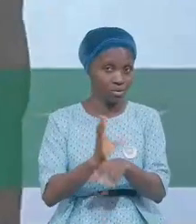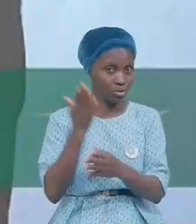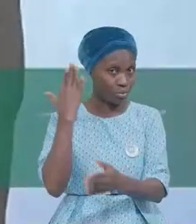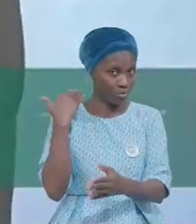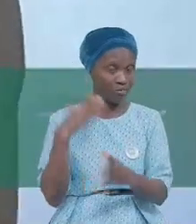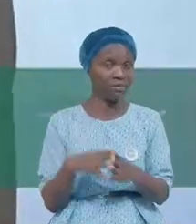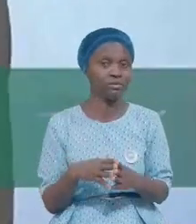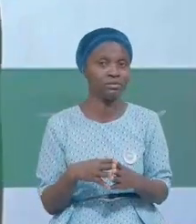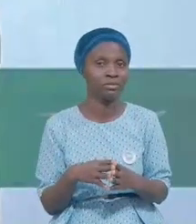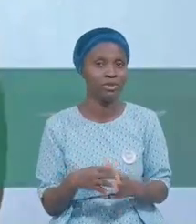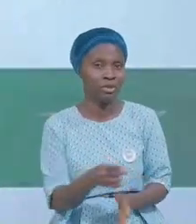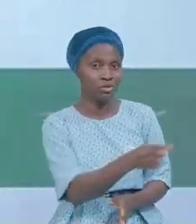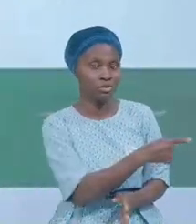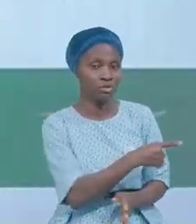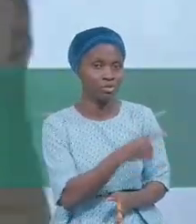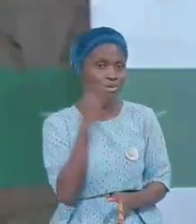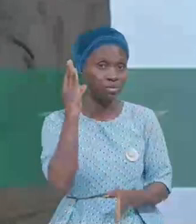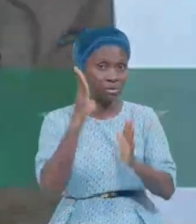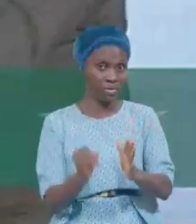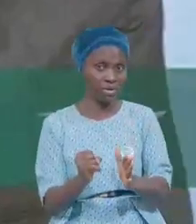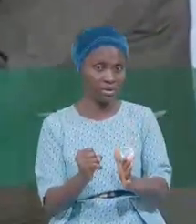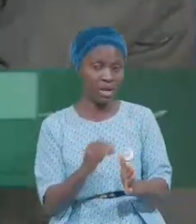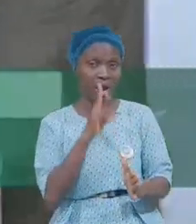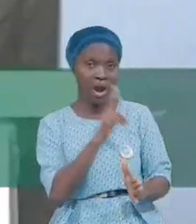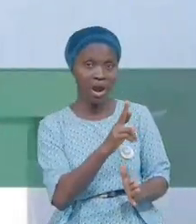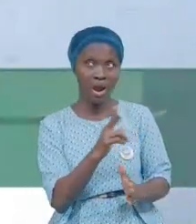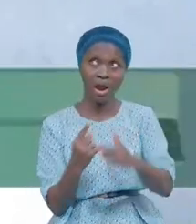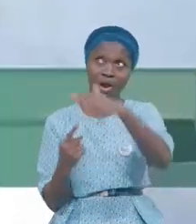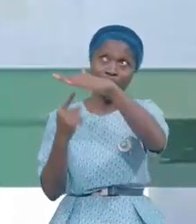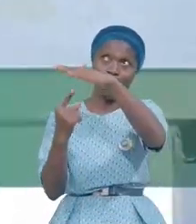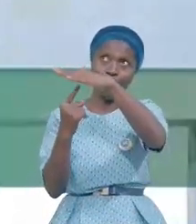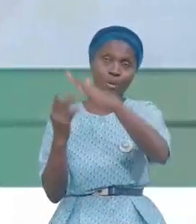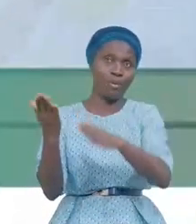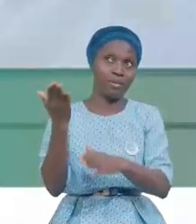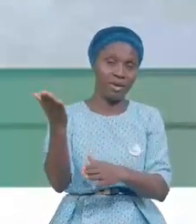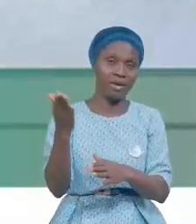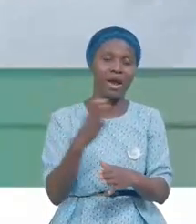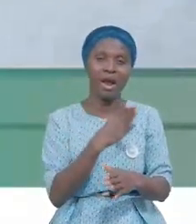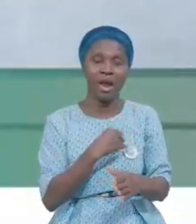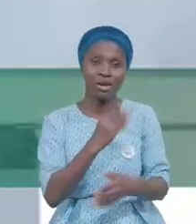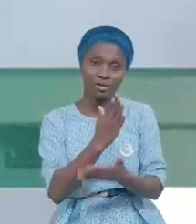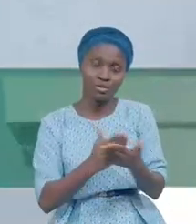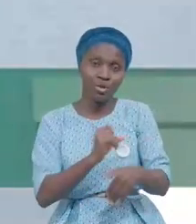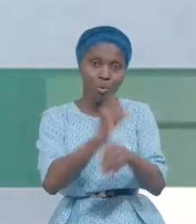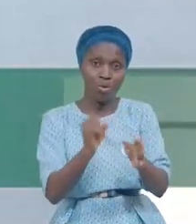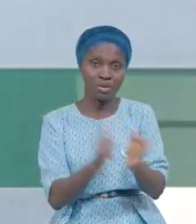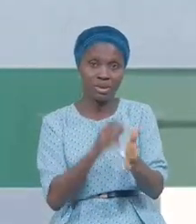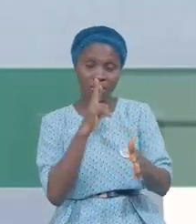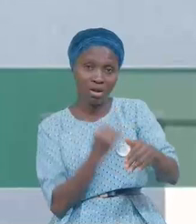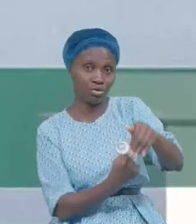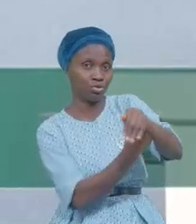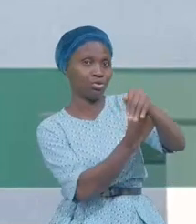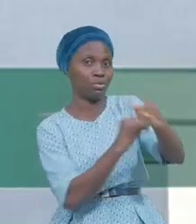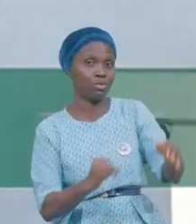ils avaient les ministres en haut là-bas et ils avaient les ouvriers qui étaient choisis pour soutenir et